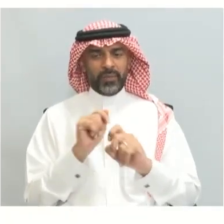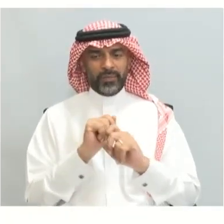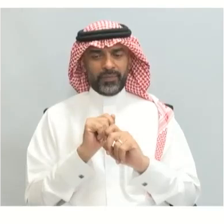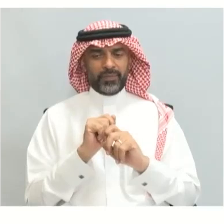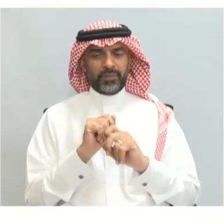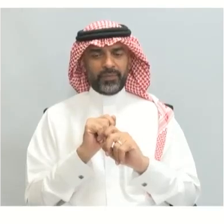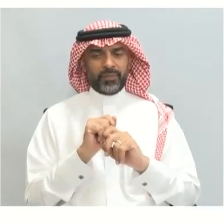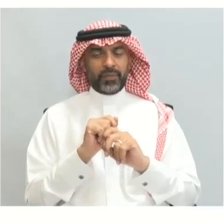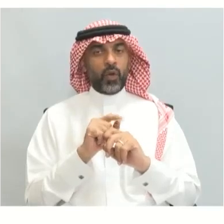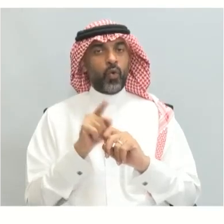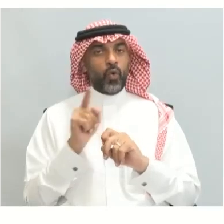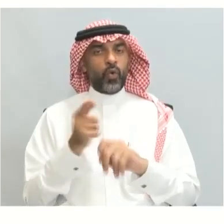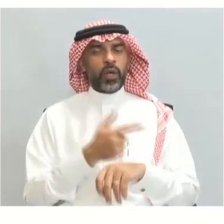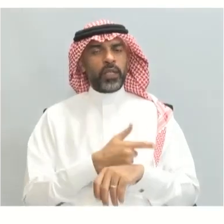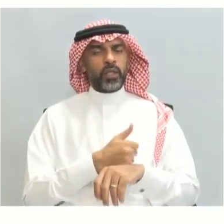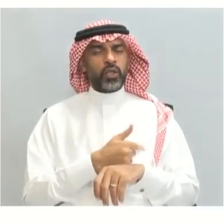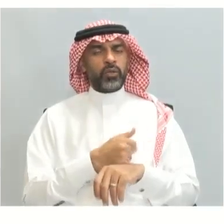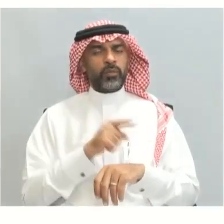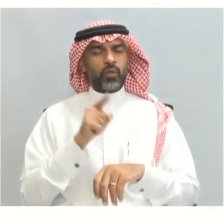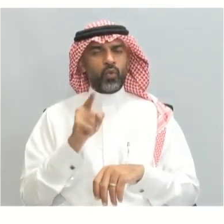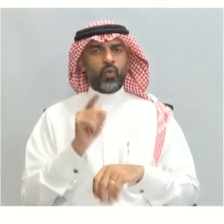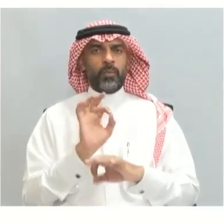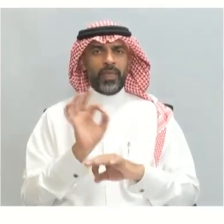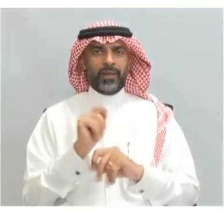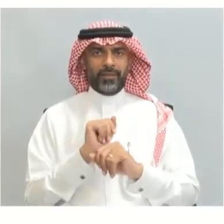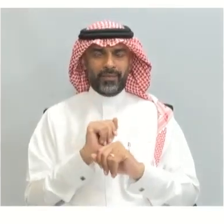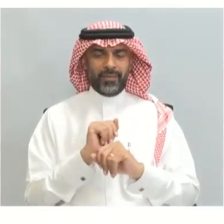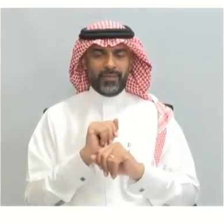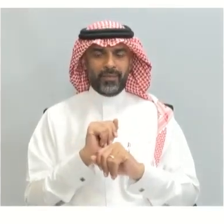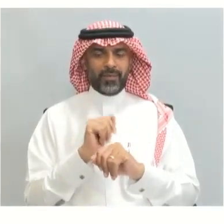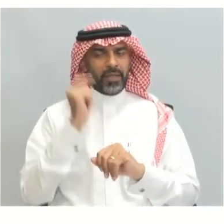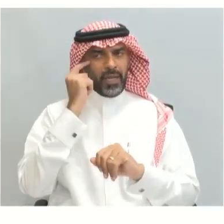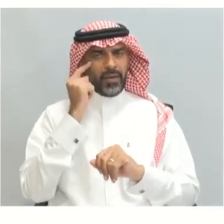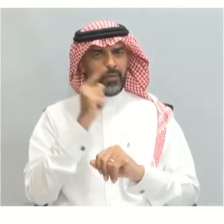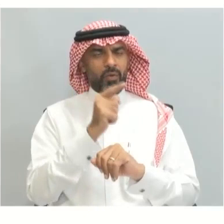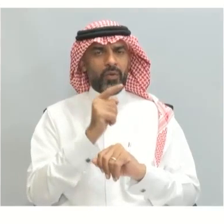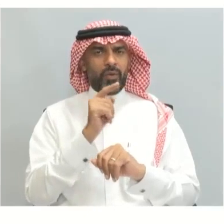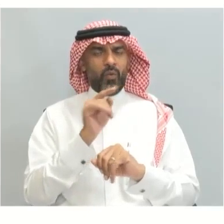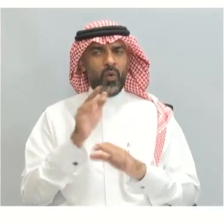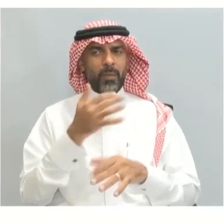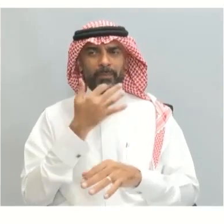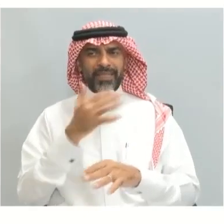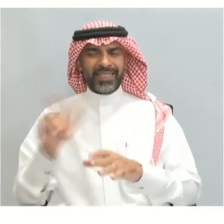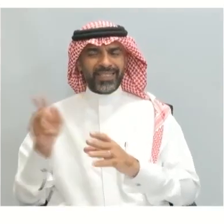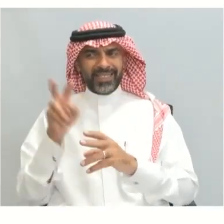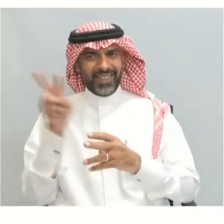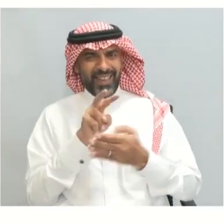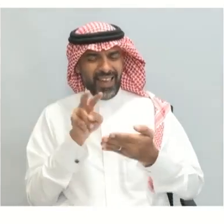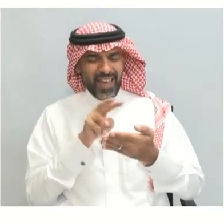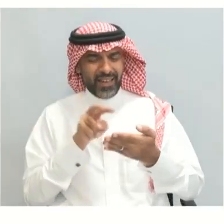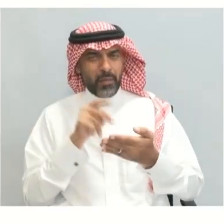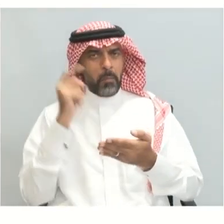الخريطه يعد لها اسما يميزها عن غيرها ويسهل على القارئ